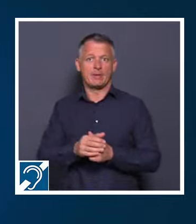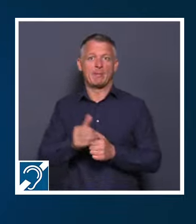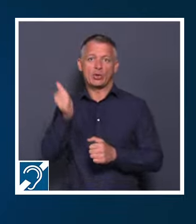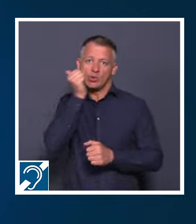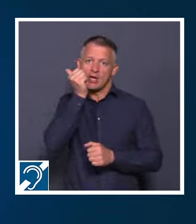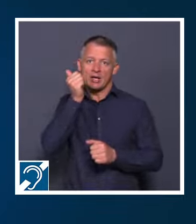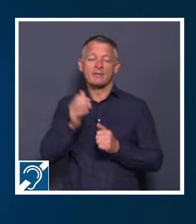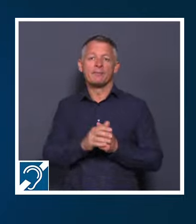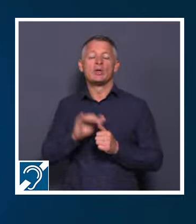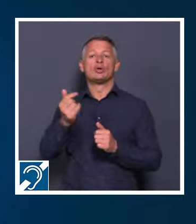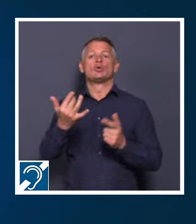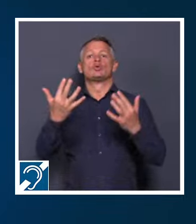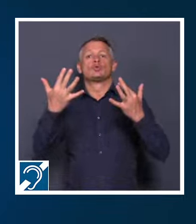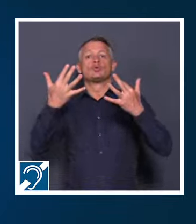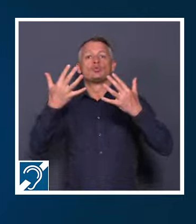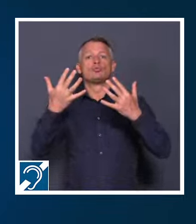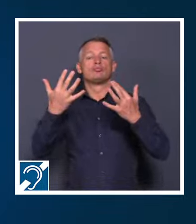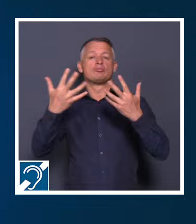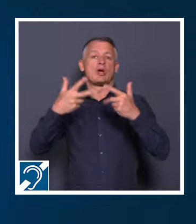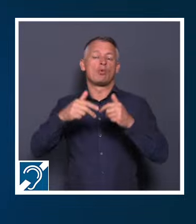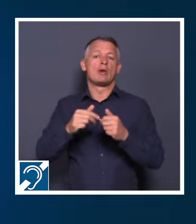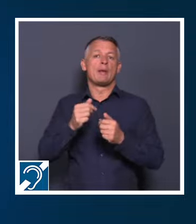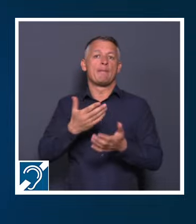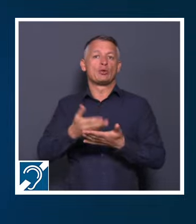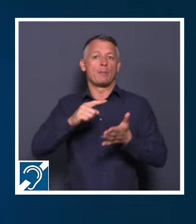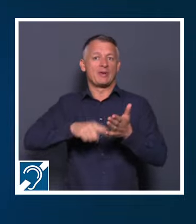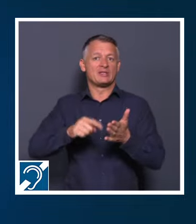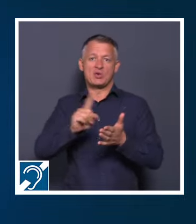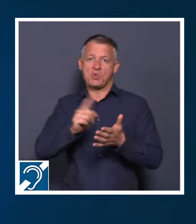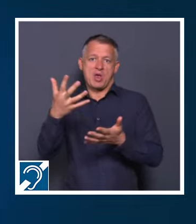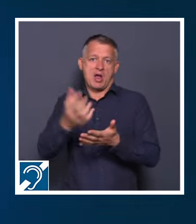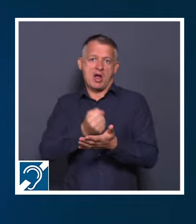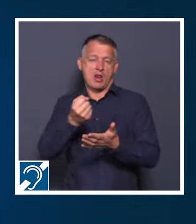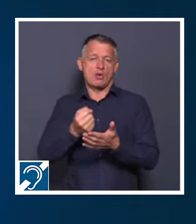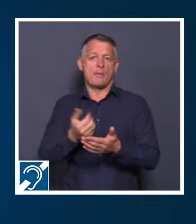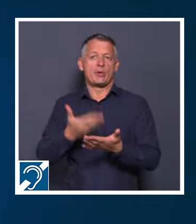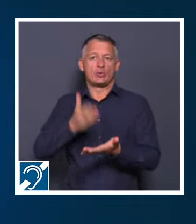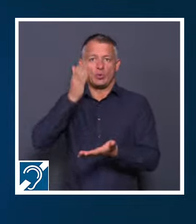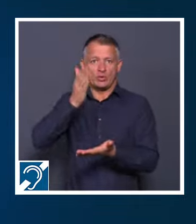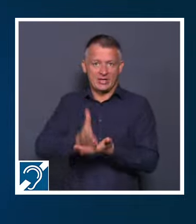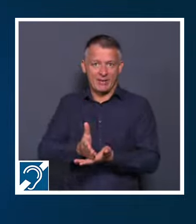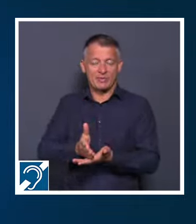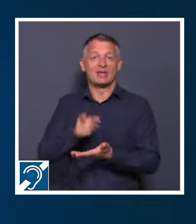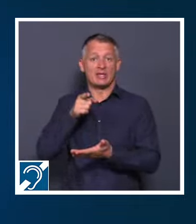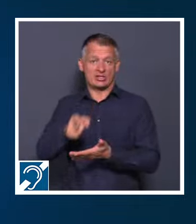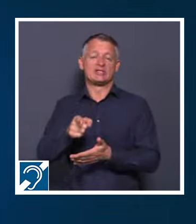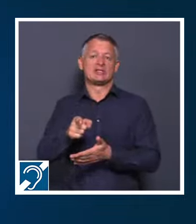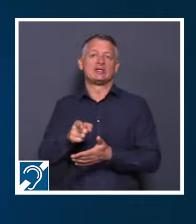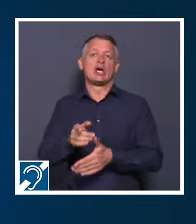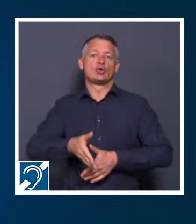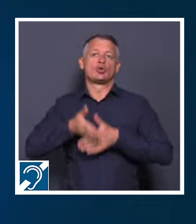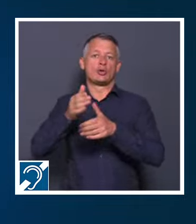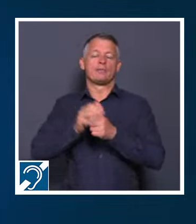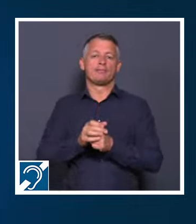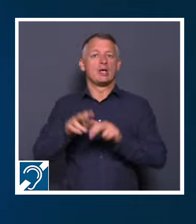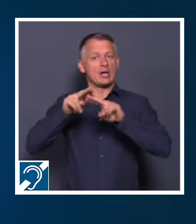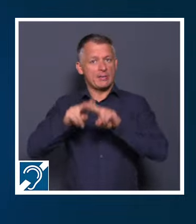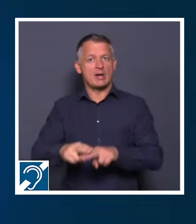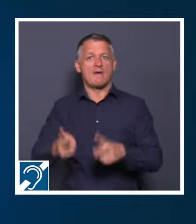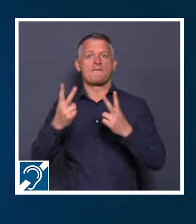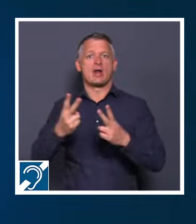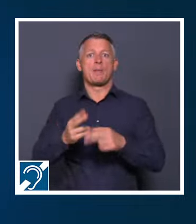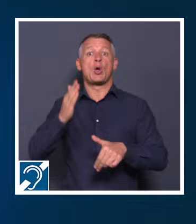în urma recalculării pensiilor nu se iau în calcul la stabilirea drepturilor pentru acest tip de ajutor. Rămâne